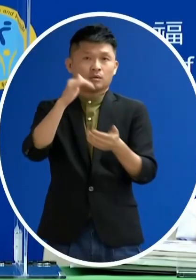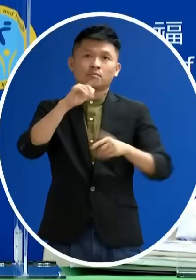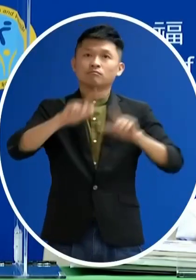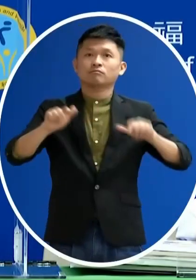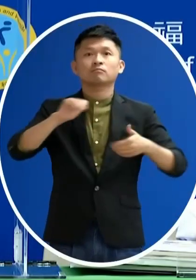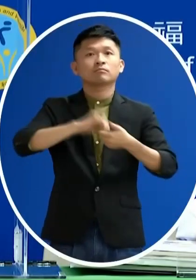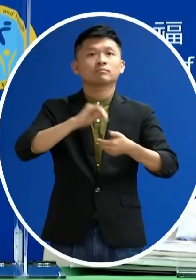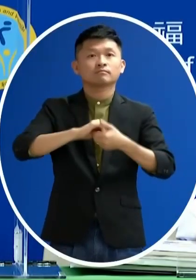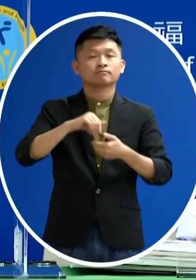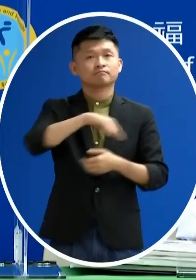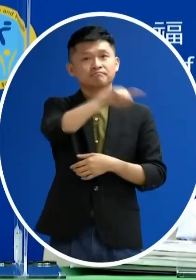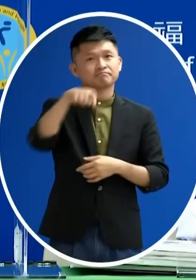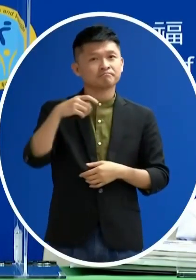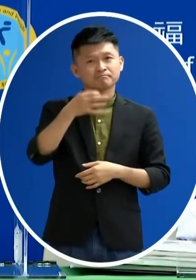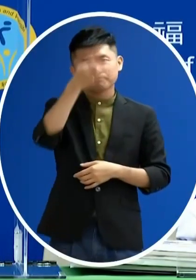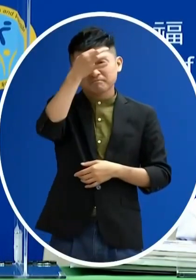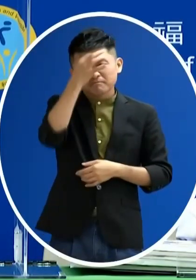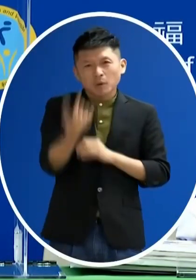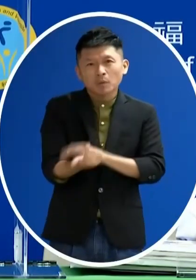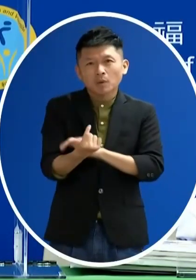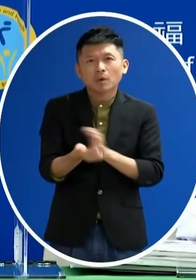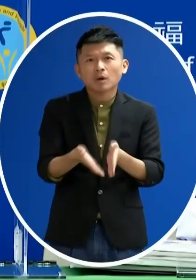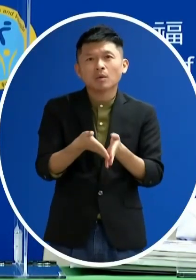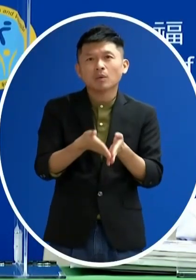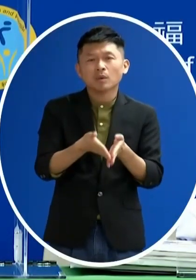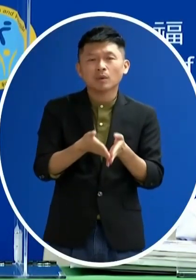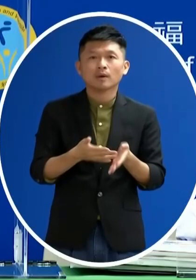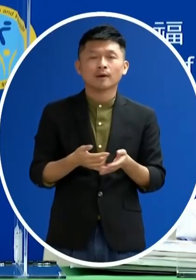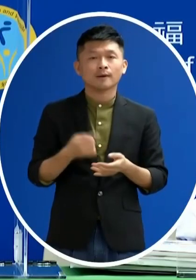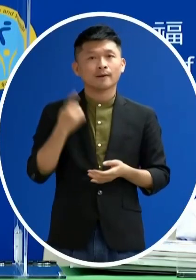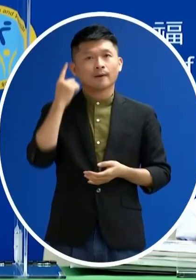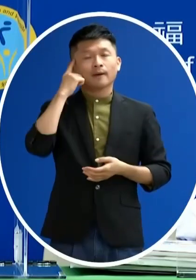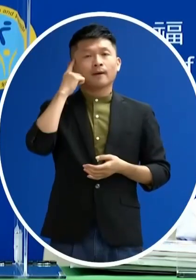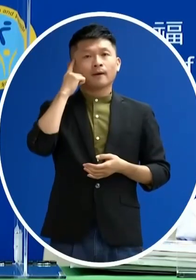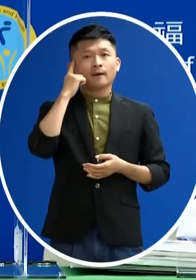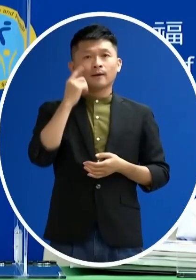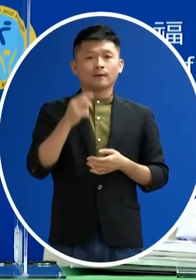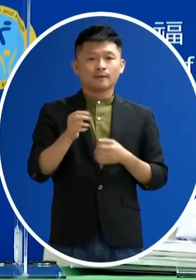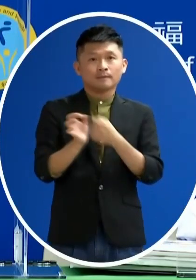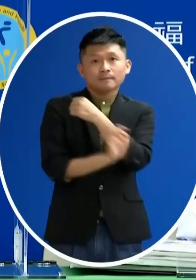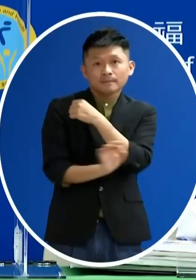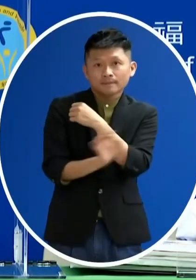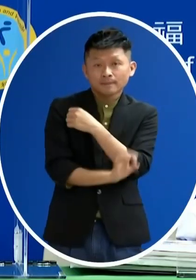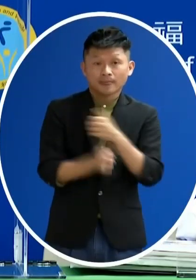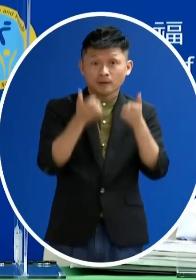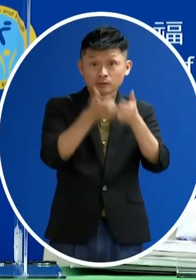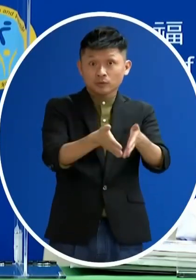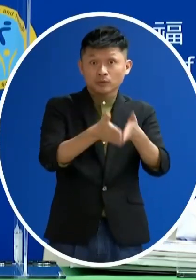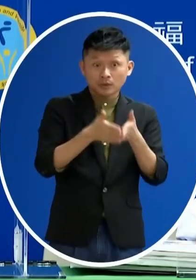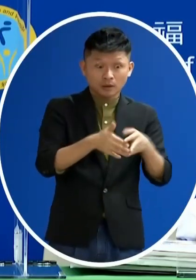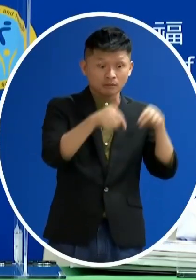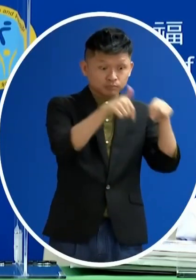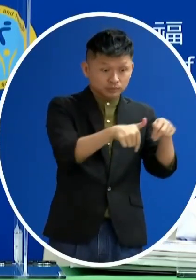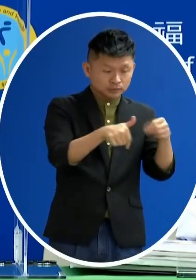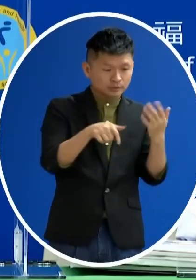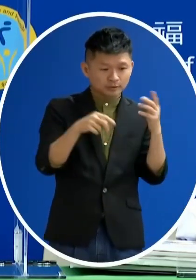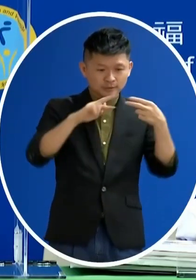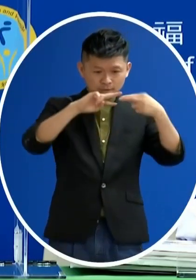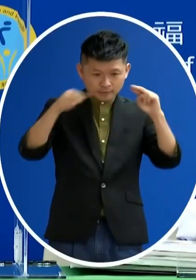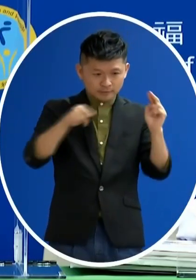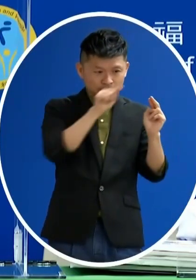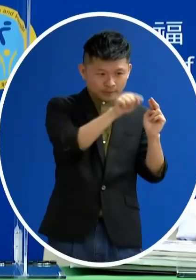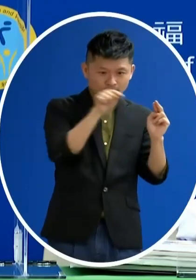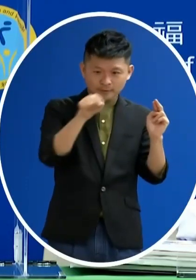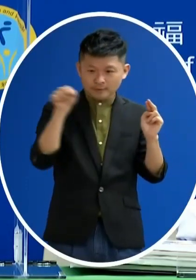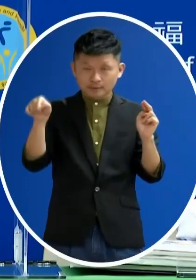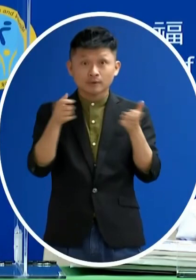觉得很需要早一点知道结果，所以有更进一步的方式，就是几个重要位点的直接的定序，直接从